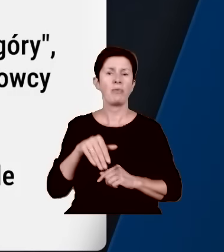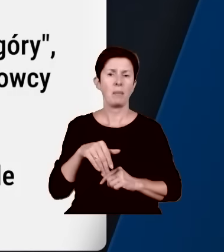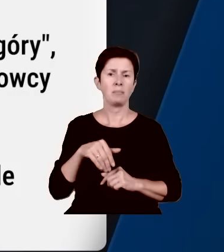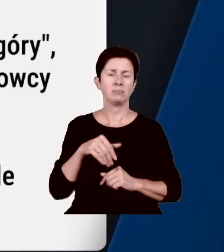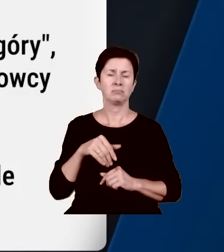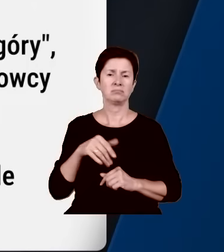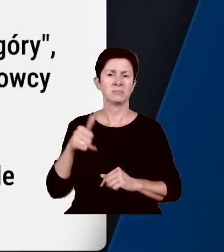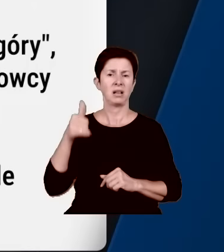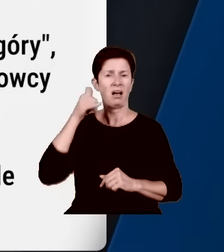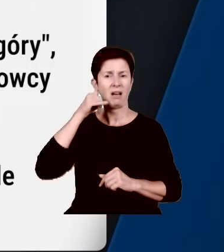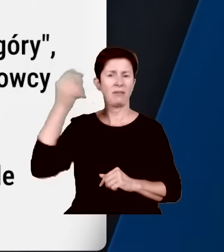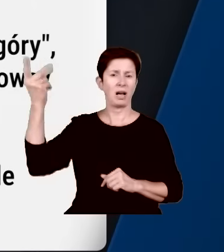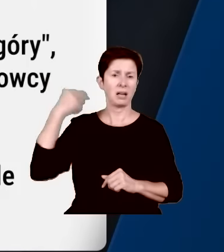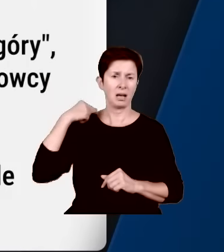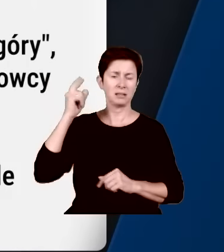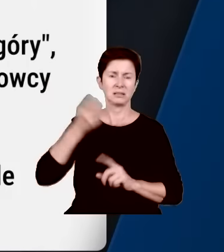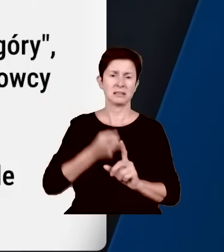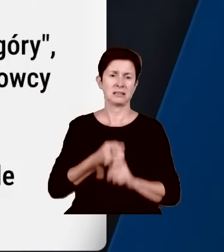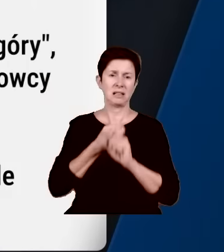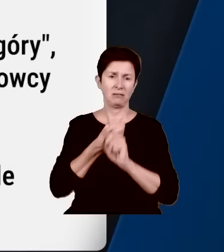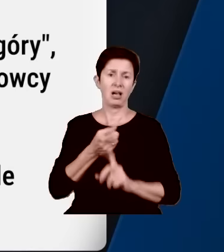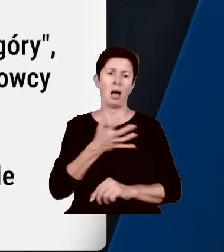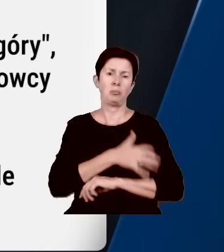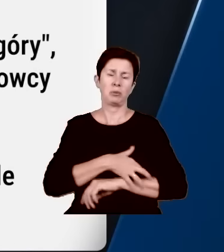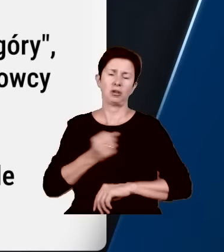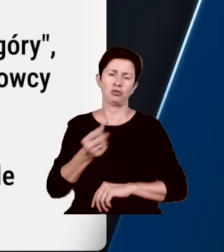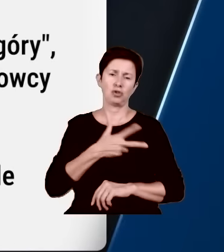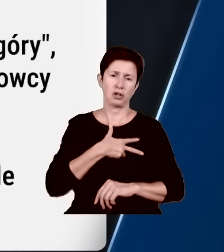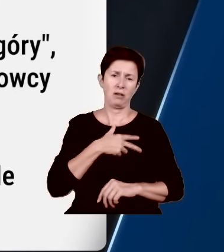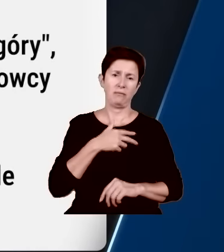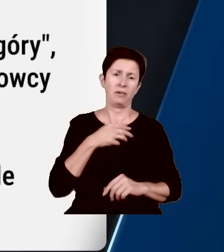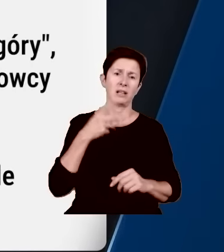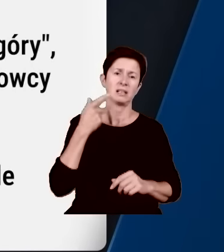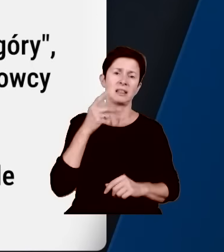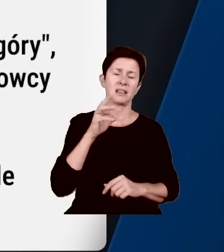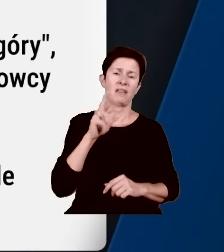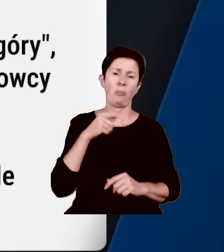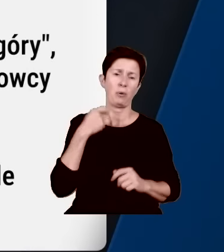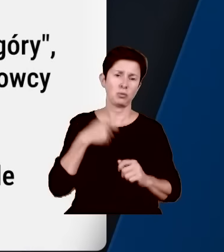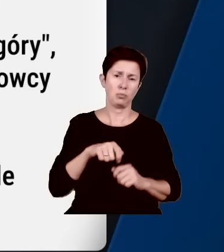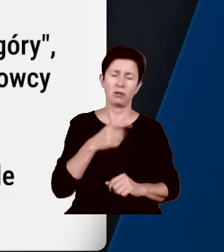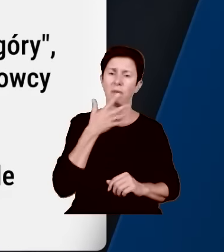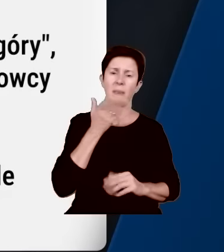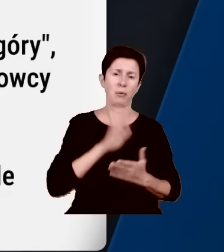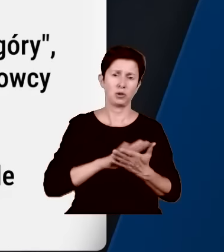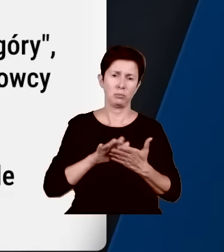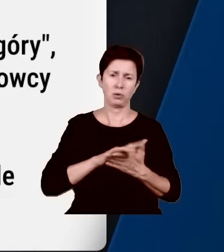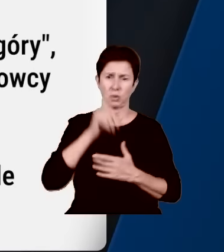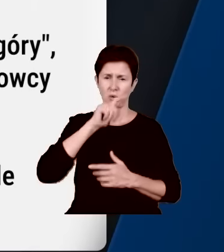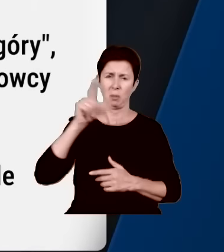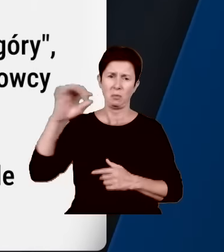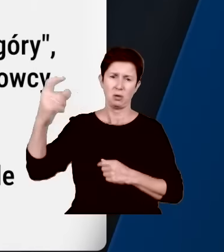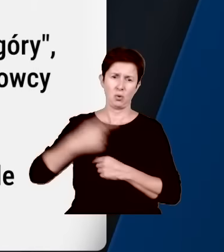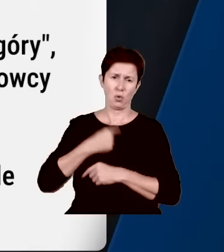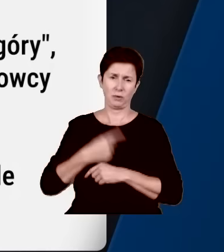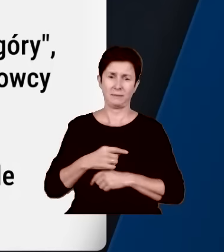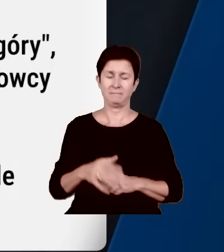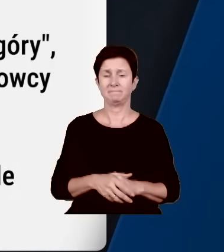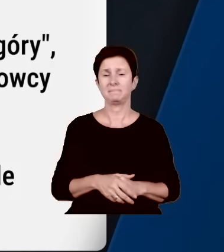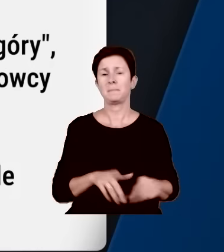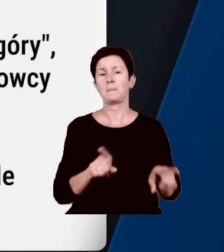telefon z góry, a biedny szef TVP Sportu ukaże, że Babiarz nie przeprosił i że źli pisowcy mu przez to dokuczają. Równolegle temat